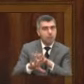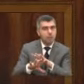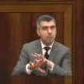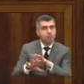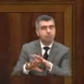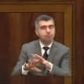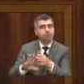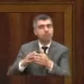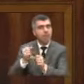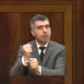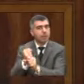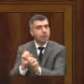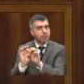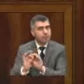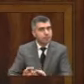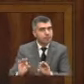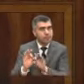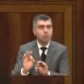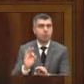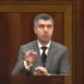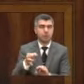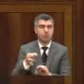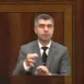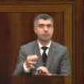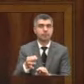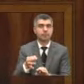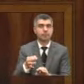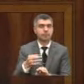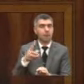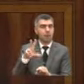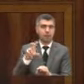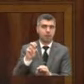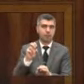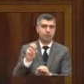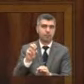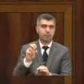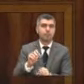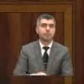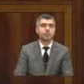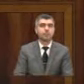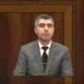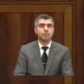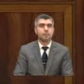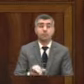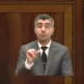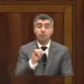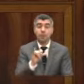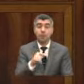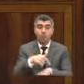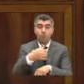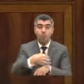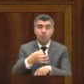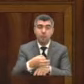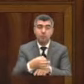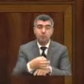هذه الجائحه. طبعا هادشي كلنا عرفناه وعارفينه. هادشي فين غادي نقول لكم اليوم؟ الله